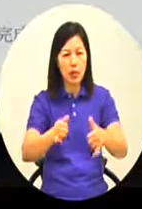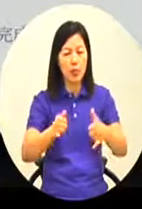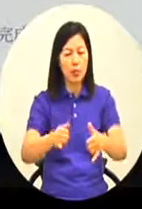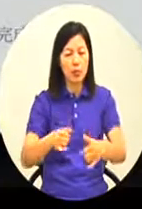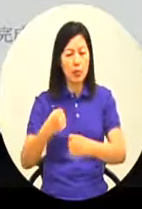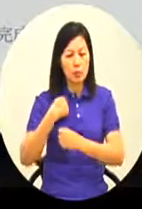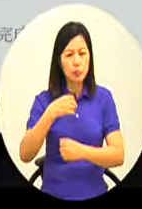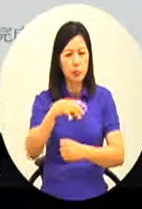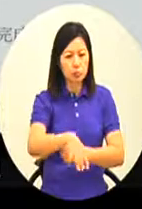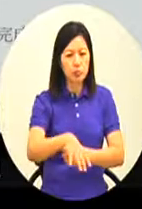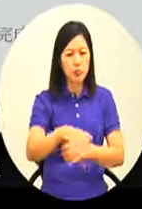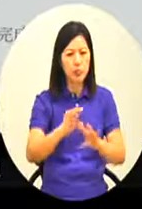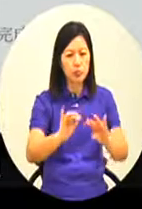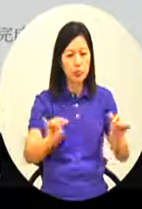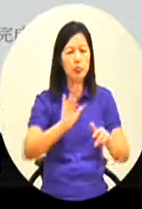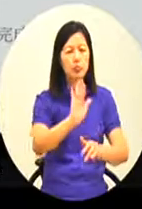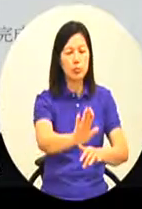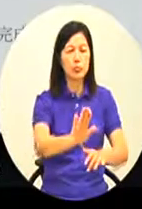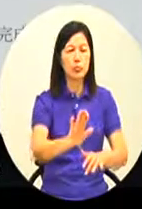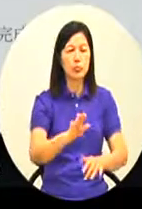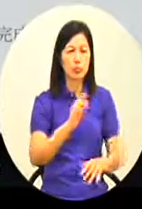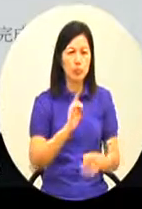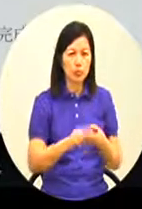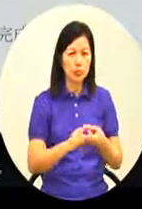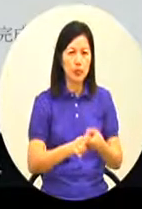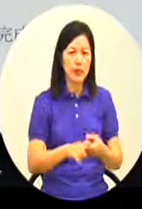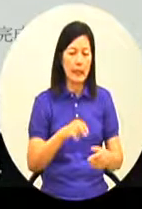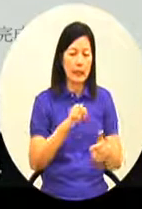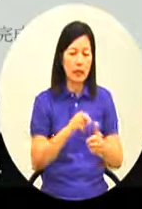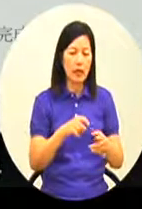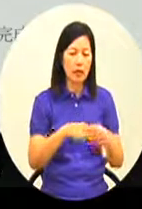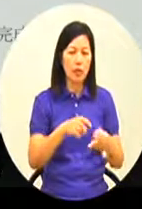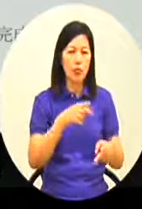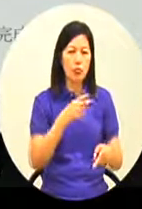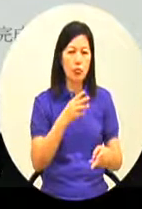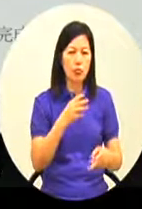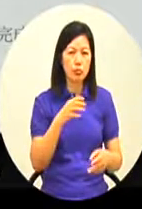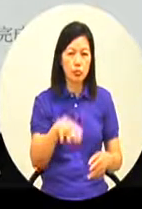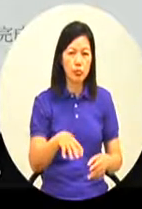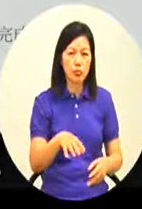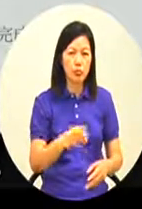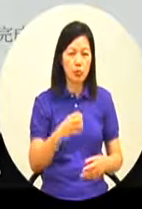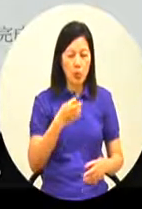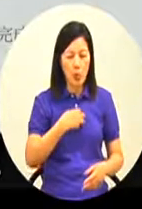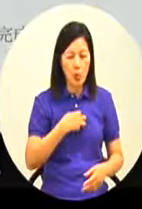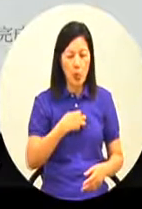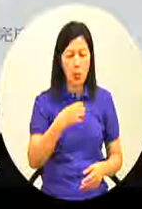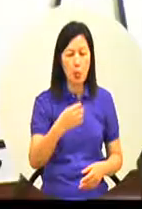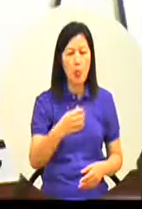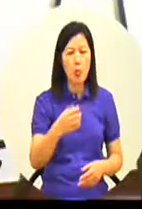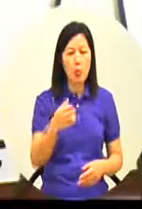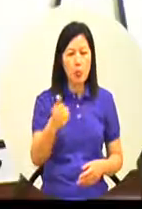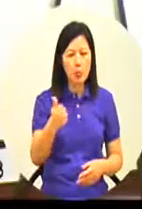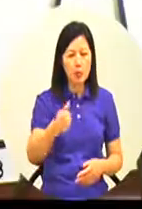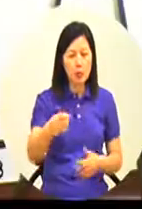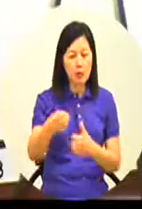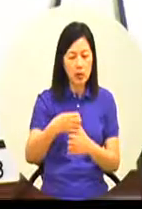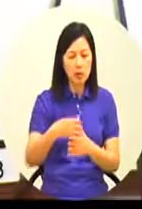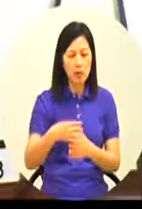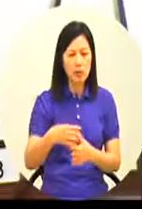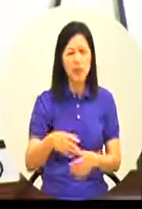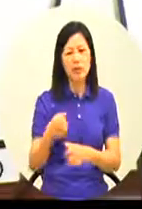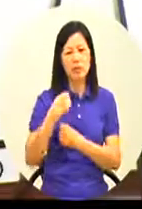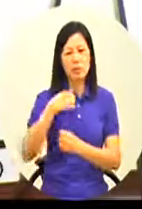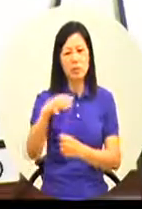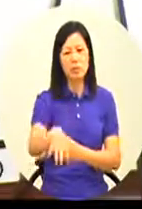军方的用地在我们公务局，在阳光处的吴处长，你达到拢搞讲，那是军方的地，你无都去报。但是他在使